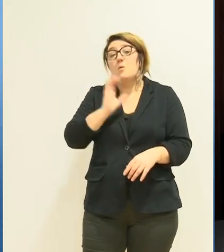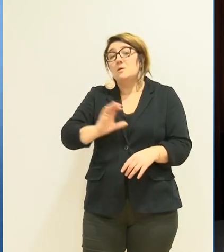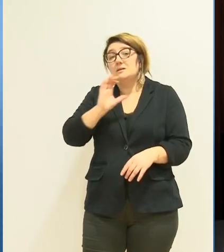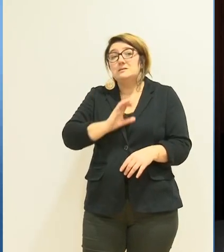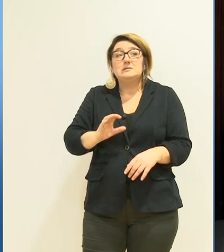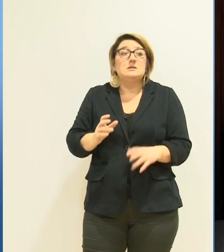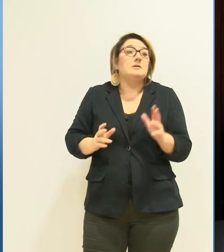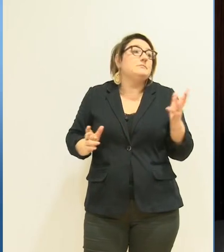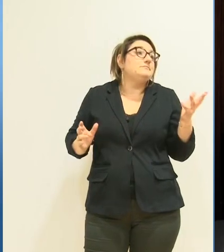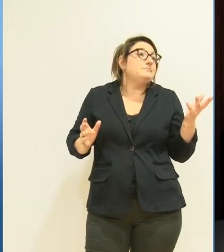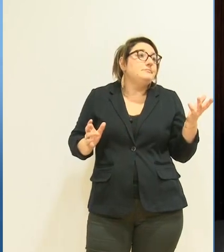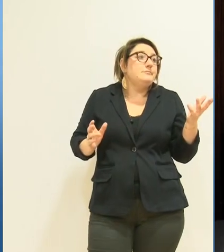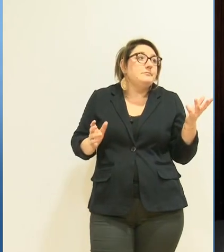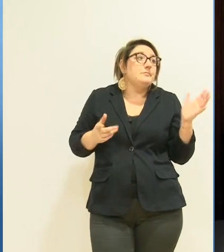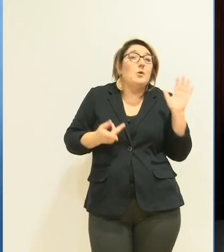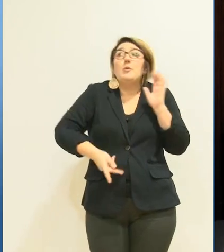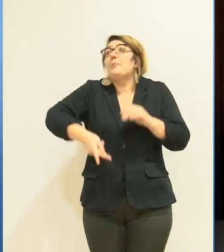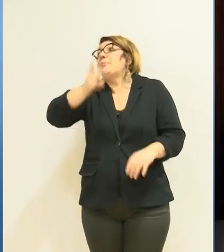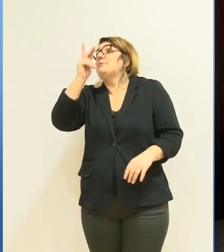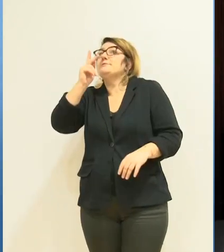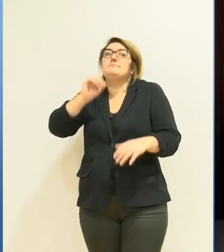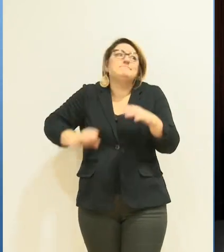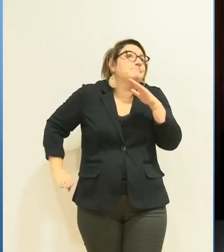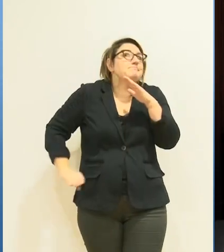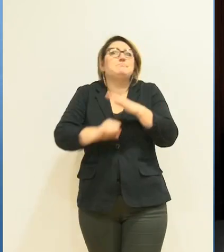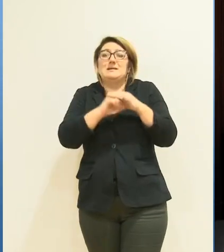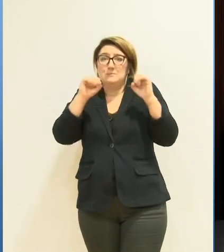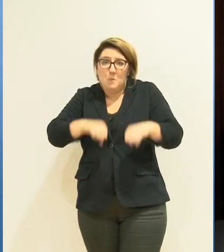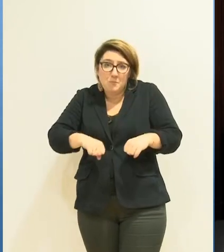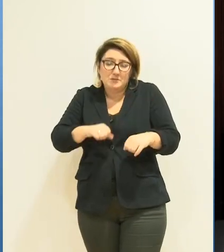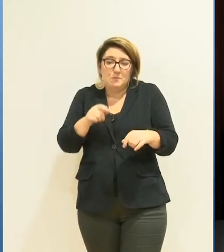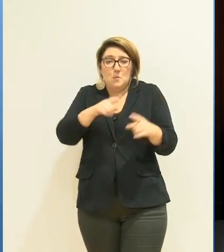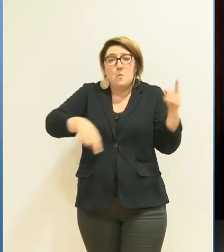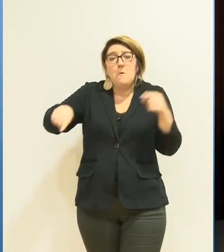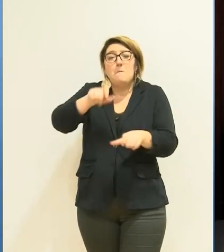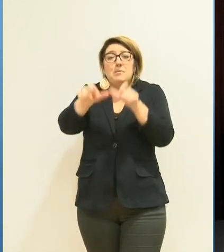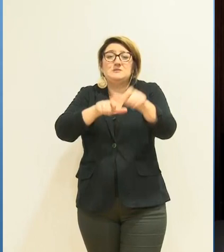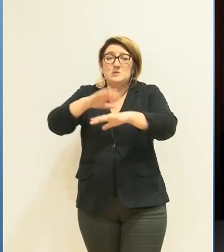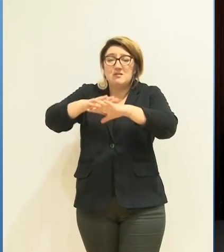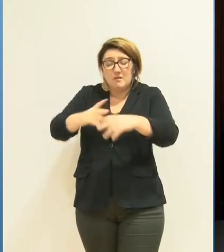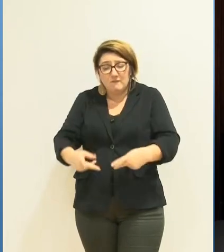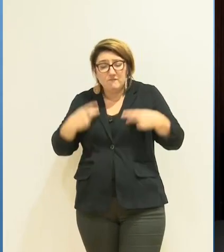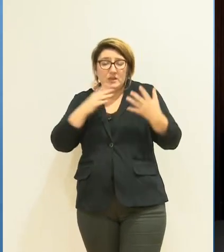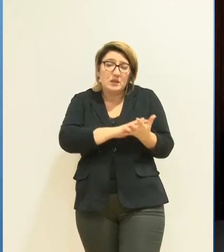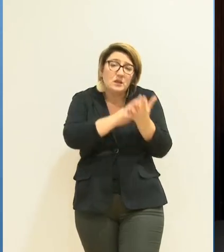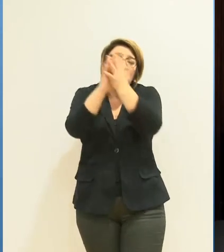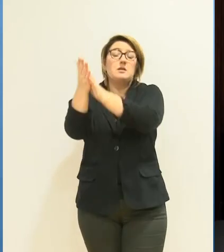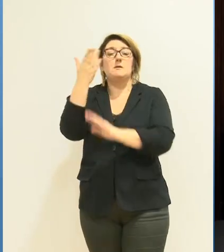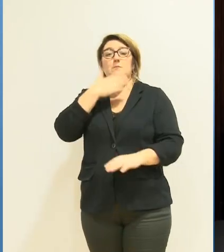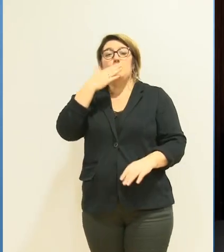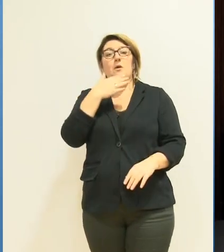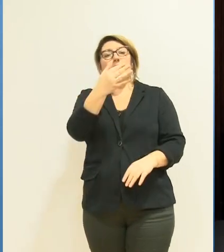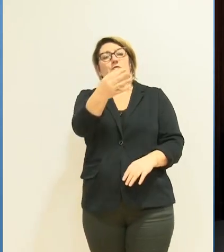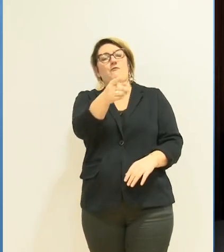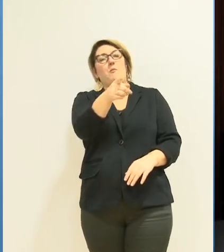pour essayer de transformer et de d'améliorer la vie des gens dans ce quartier alors quand vous dites qu'il y à un maximum de personnes